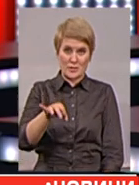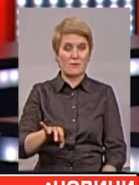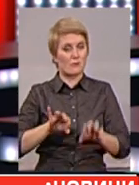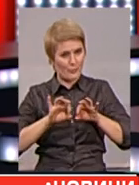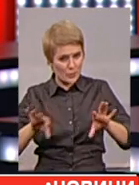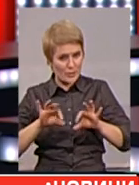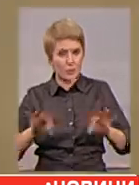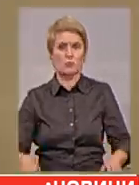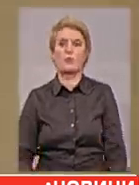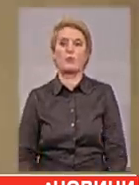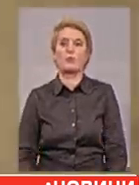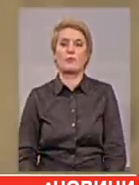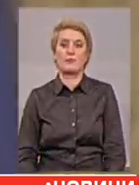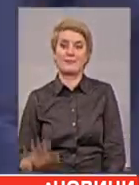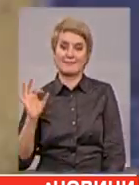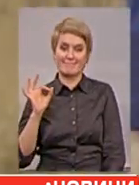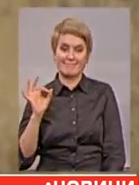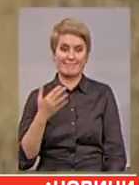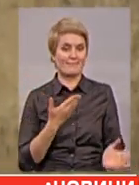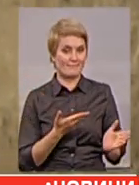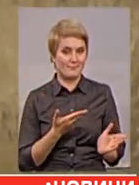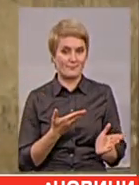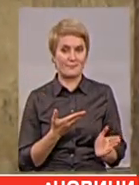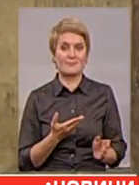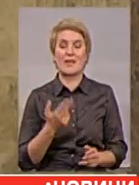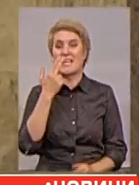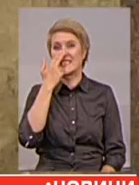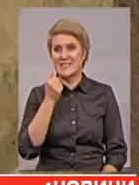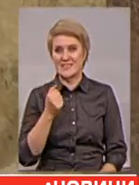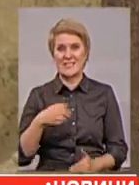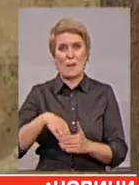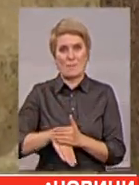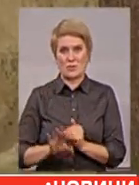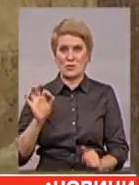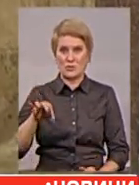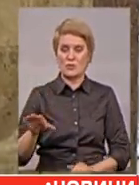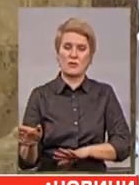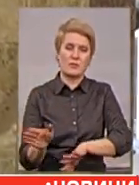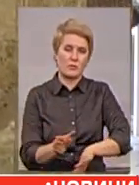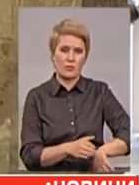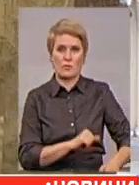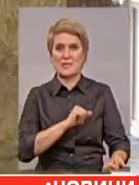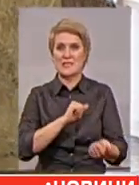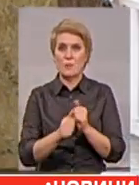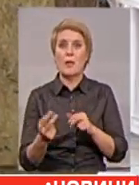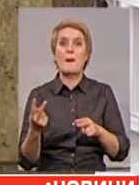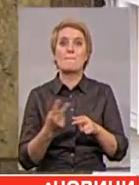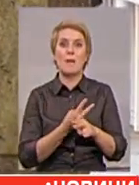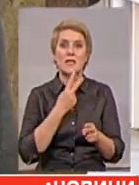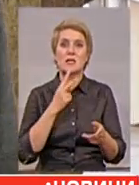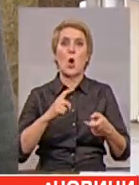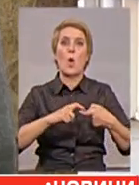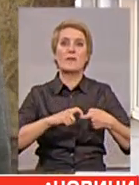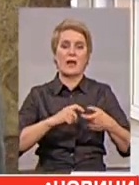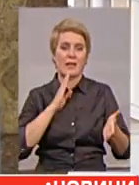Іваницька. Такі вже звичні жетони київського метро мають відійти у минуле. Замінять їх безконтактні картки,